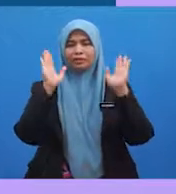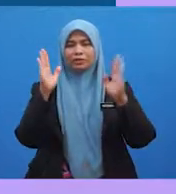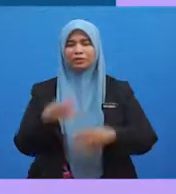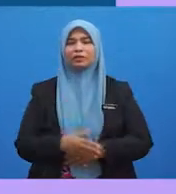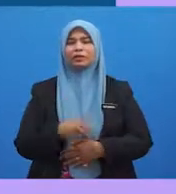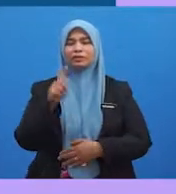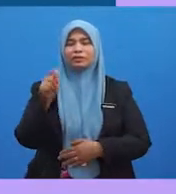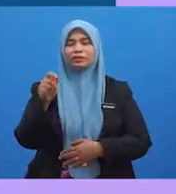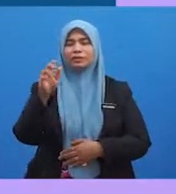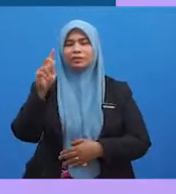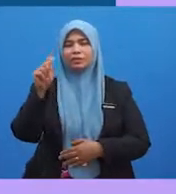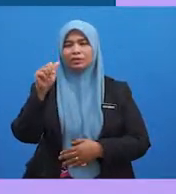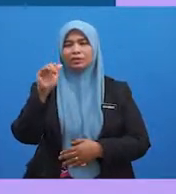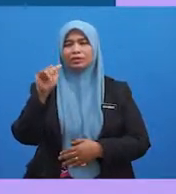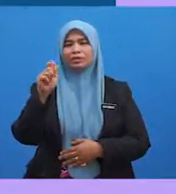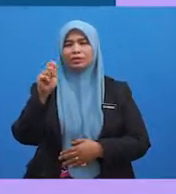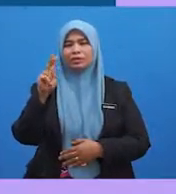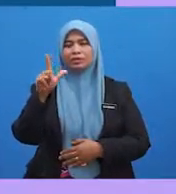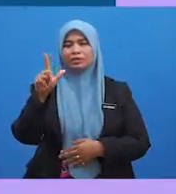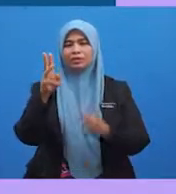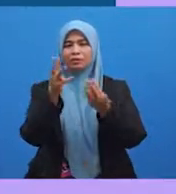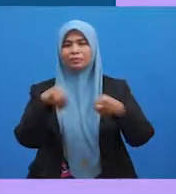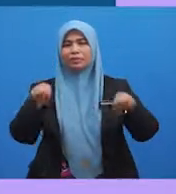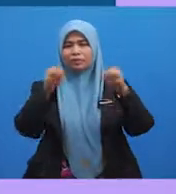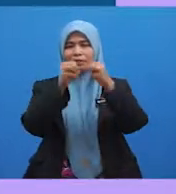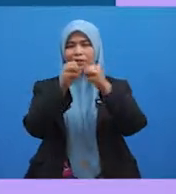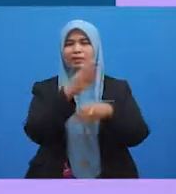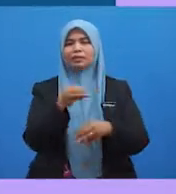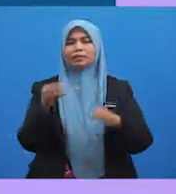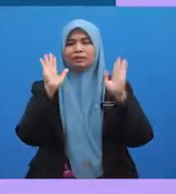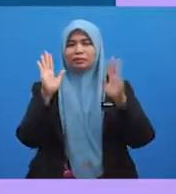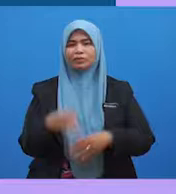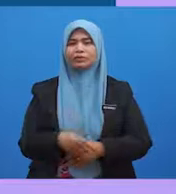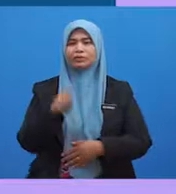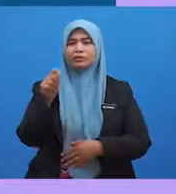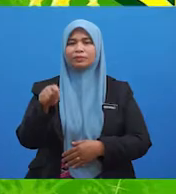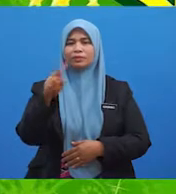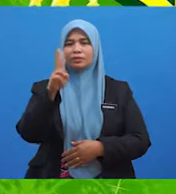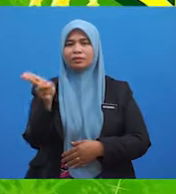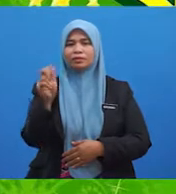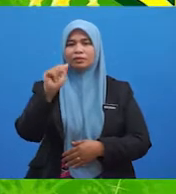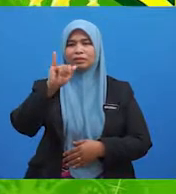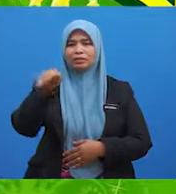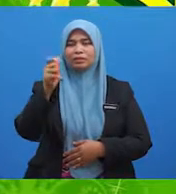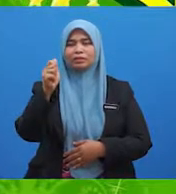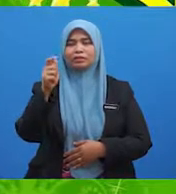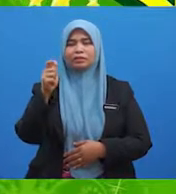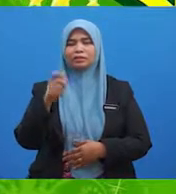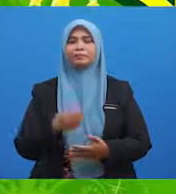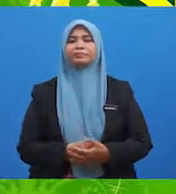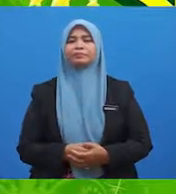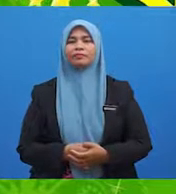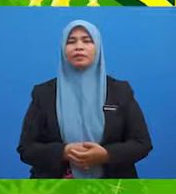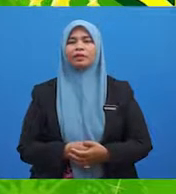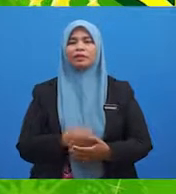solat sunat tahiyatul masjid dan solat sunat hajat. Sebelum kapal kita